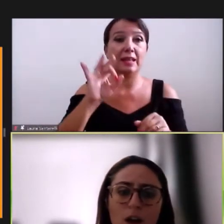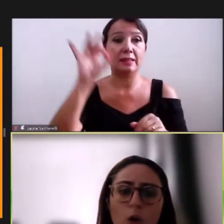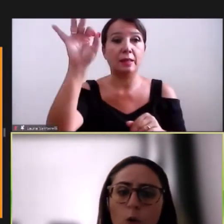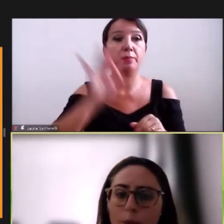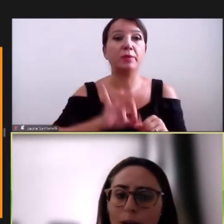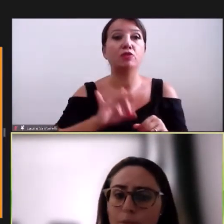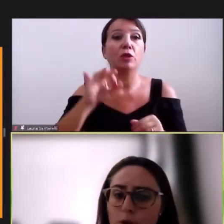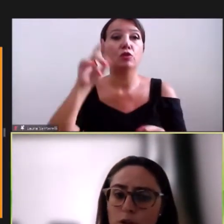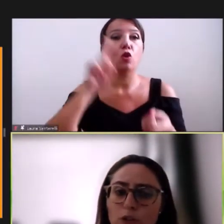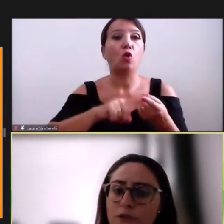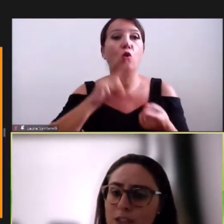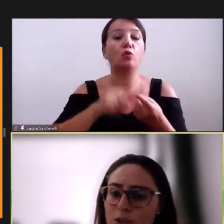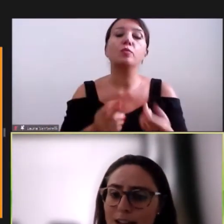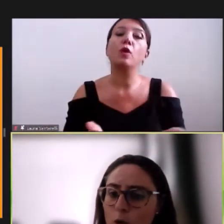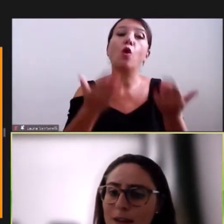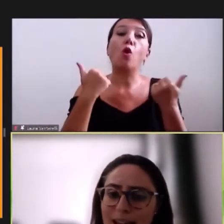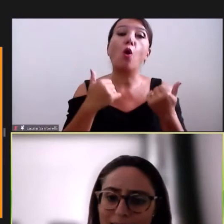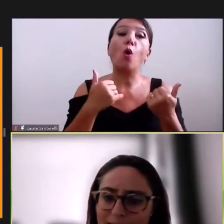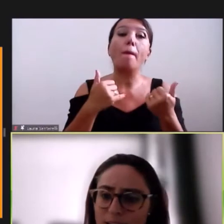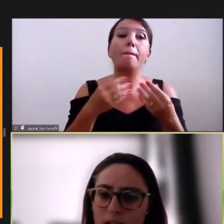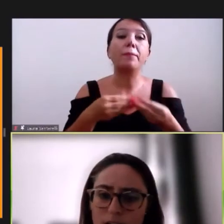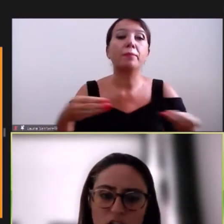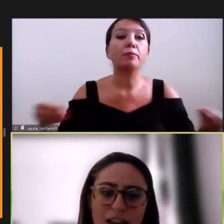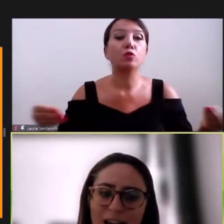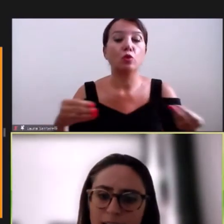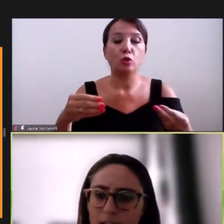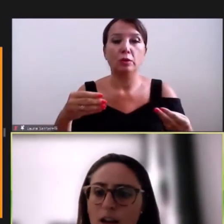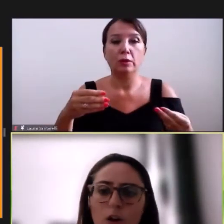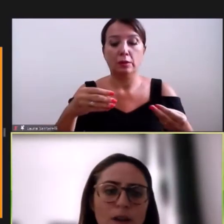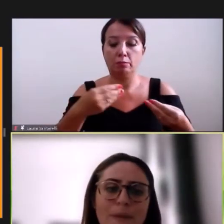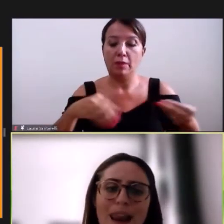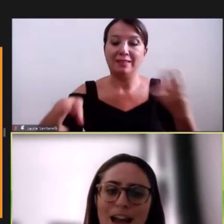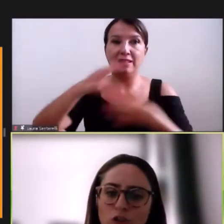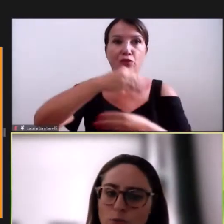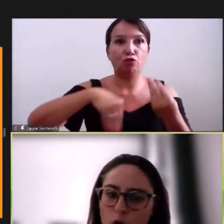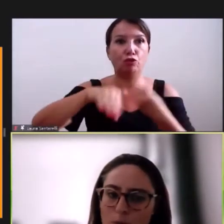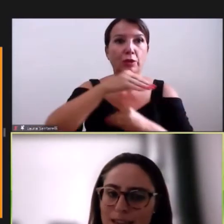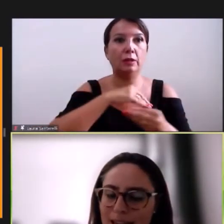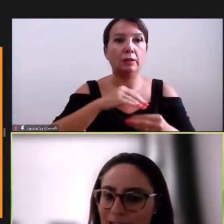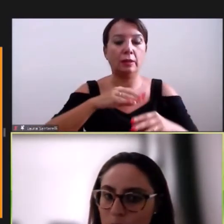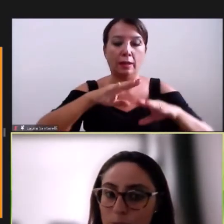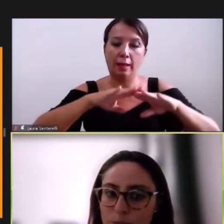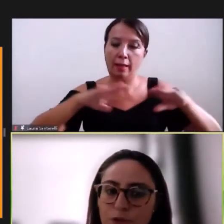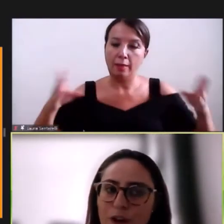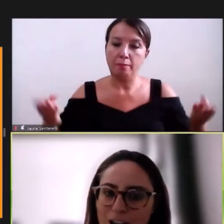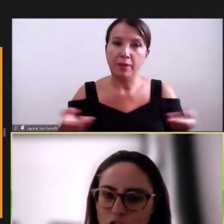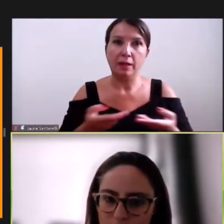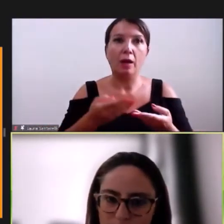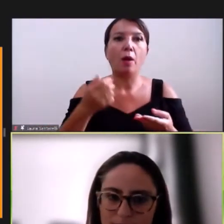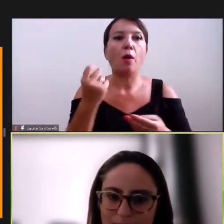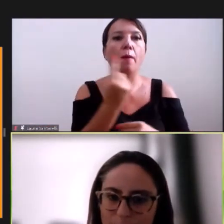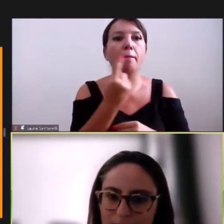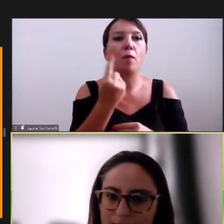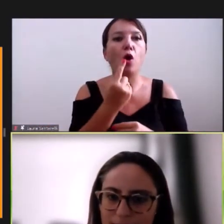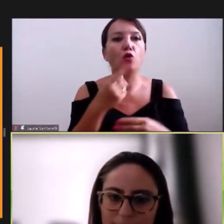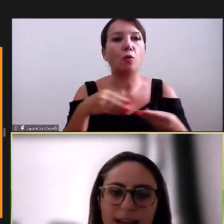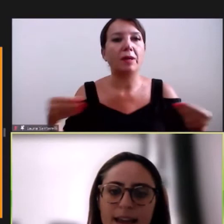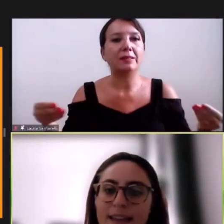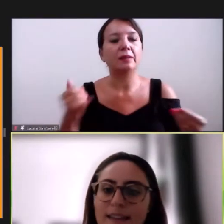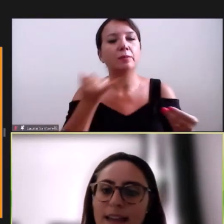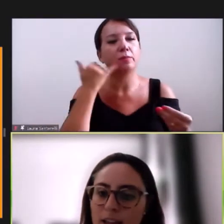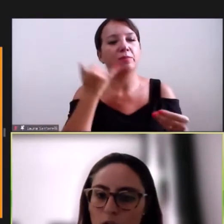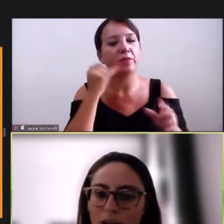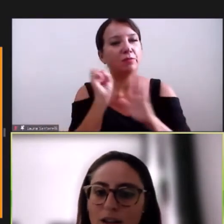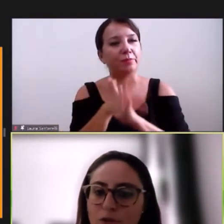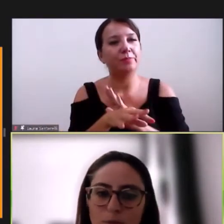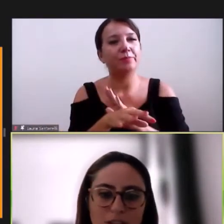consumatori compra prodotti confezionati con materiali riciclati, con imballaggi monomateriali, quindi più facili da smaltire, ed